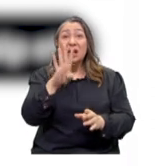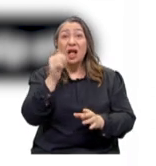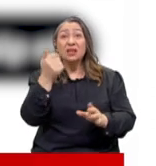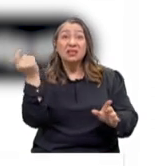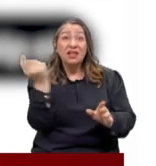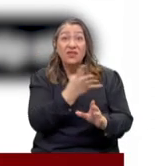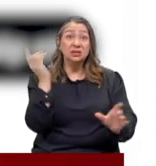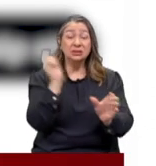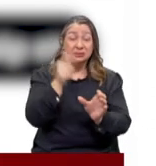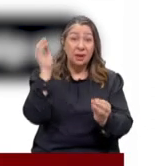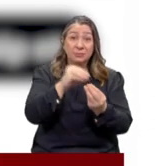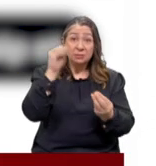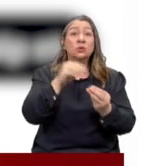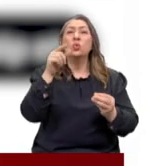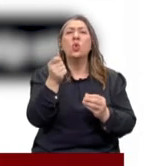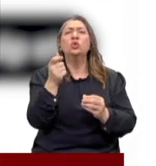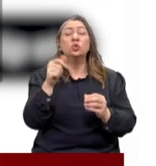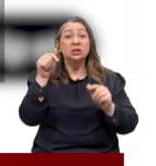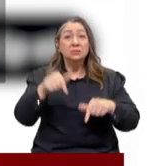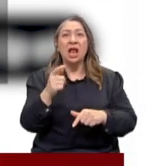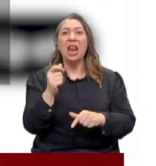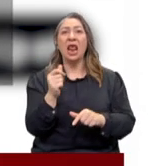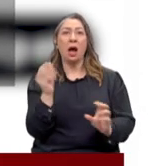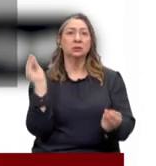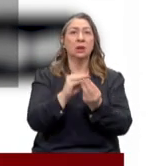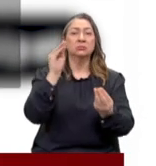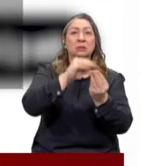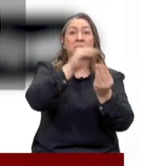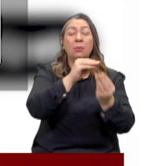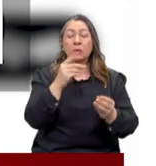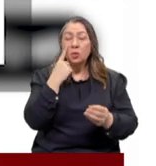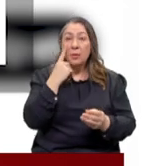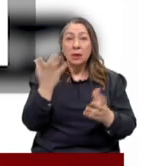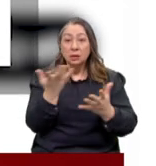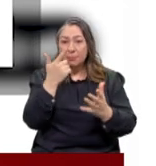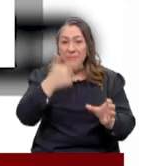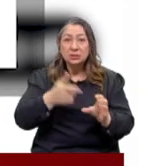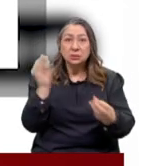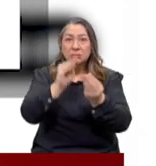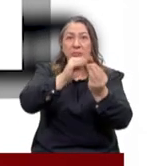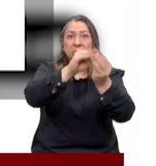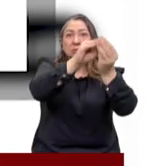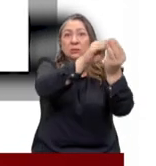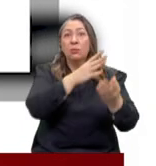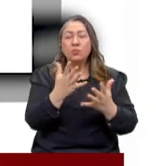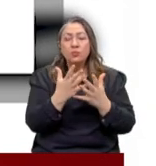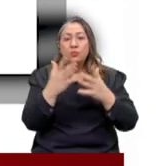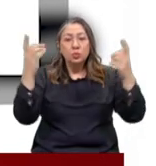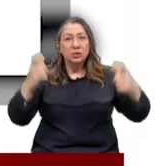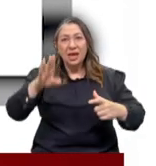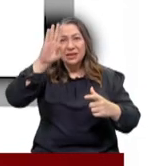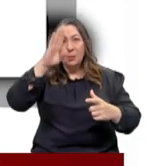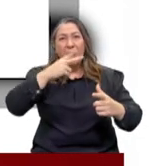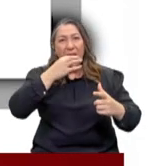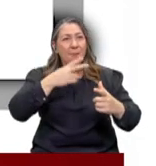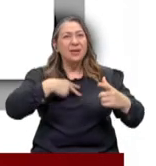geldi ve eskiden kuruş kuruş gelen zamlar artık lira geliyor. Hükümet ardı ardına akaryakıta getirdiği zamlarla büyük şehirlerdeki